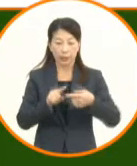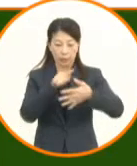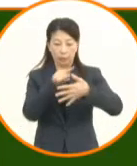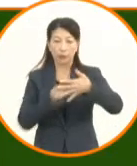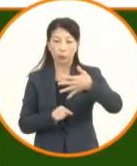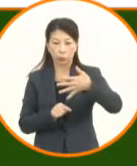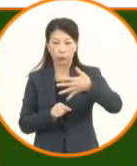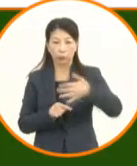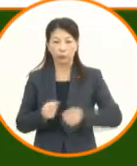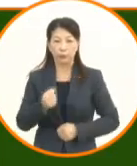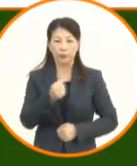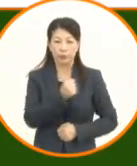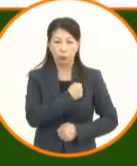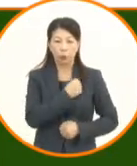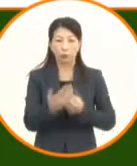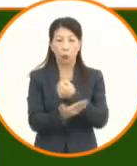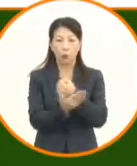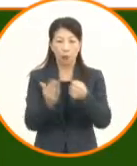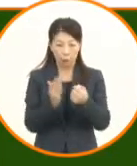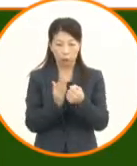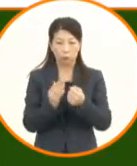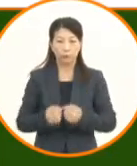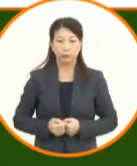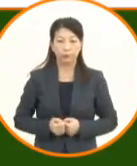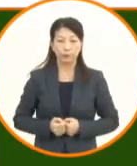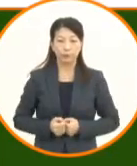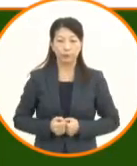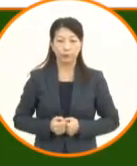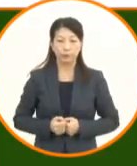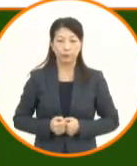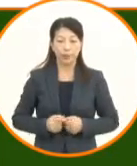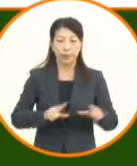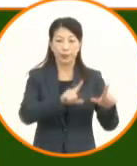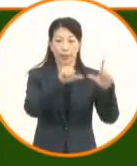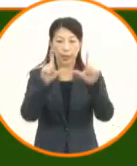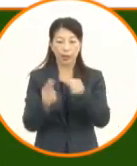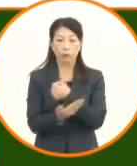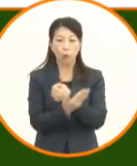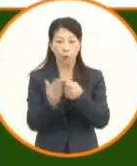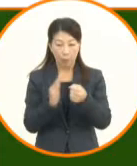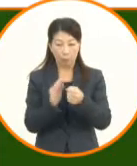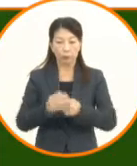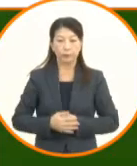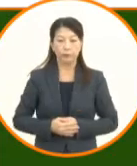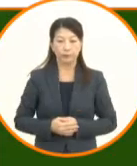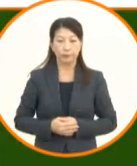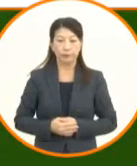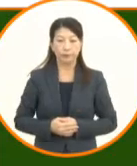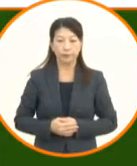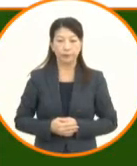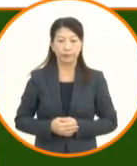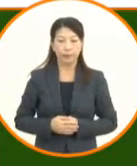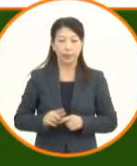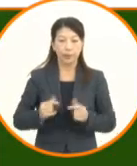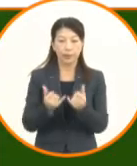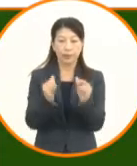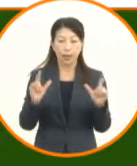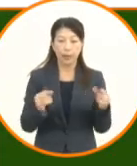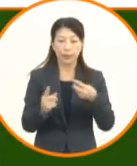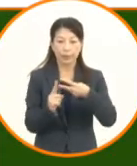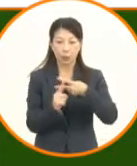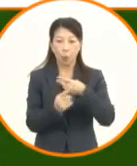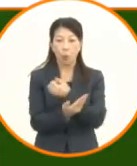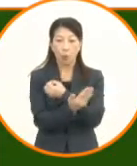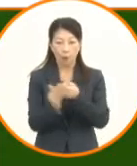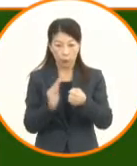の5つ。1、命を守る。2、生活を守る。3、社会機能を守